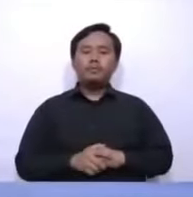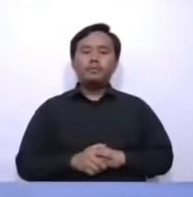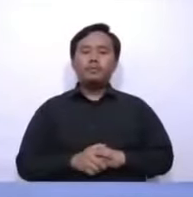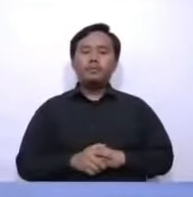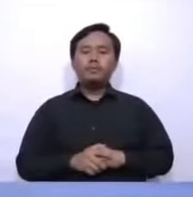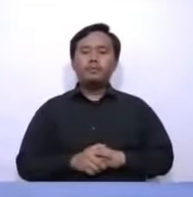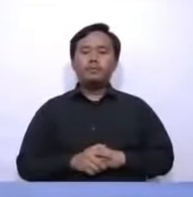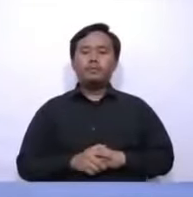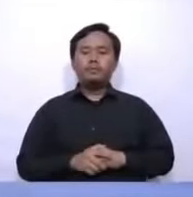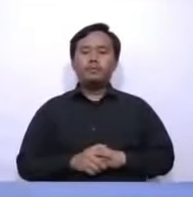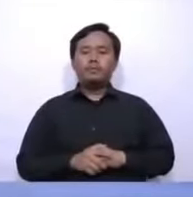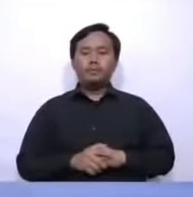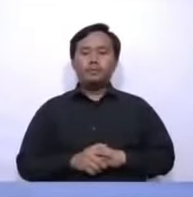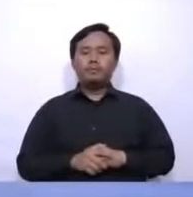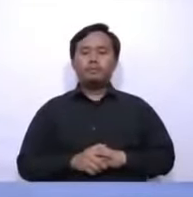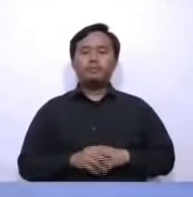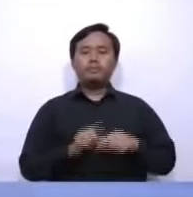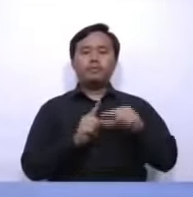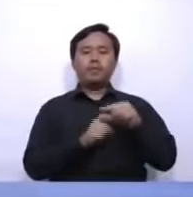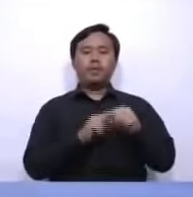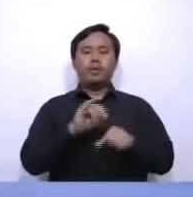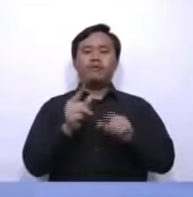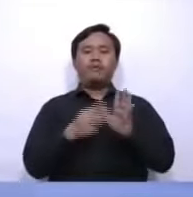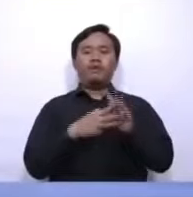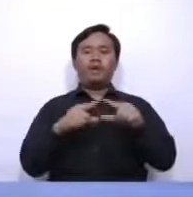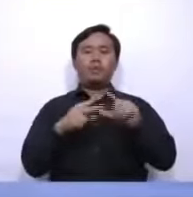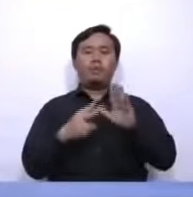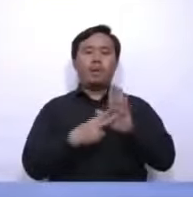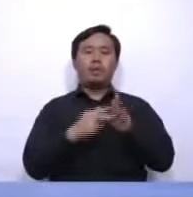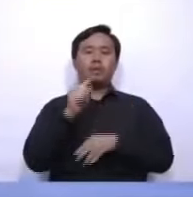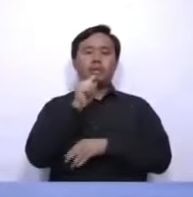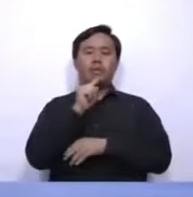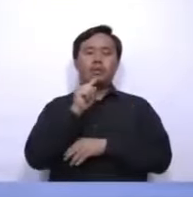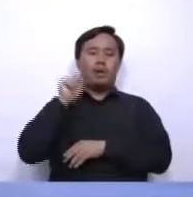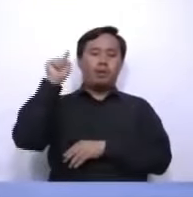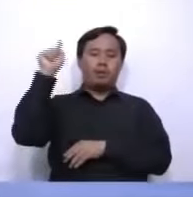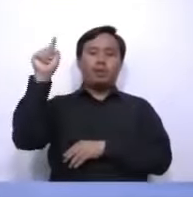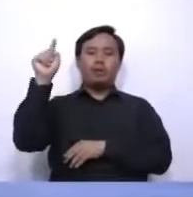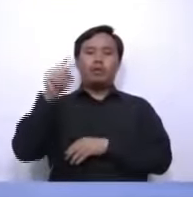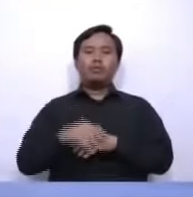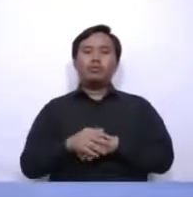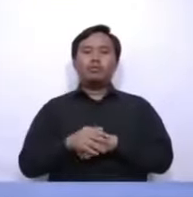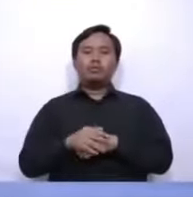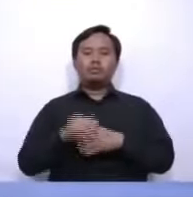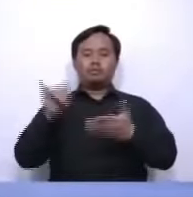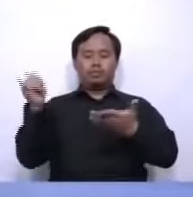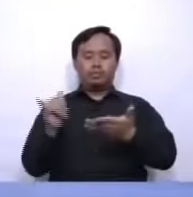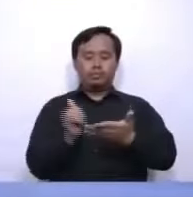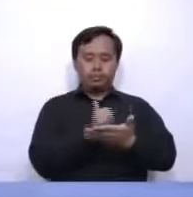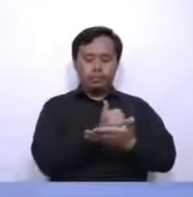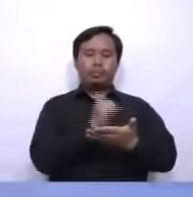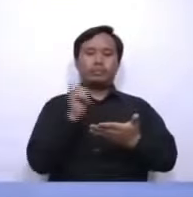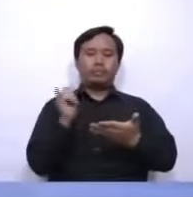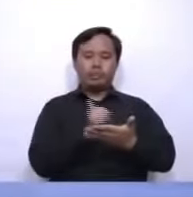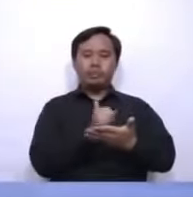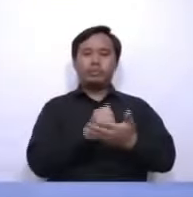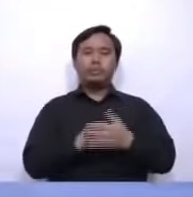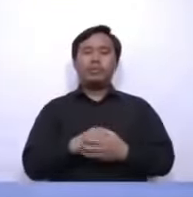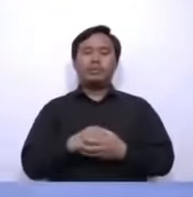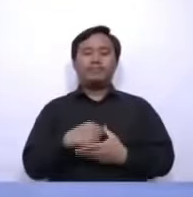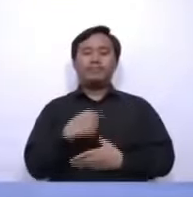Berangkat dari firman Allah, waliyasal ladina la taruku min khalfihim dzurriatan di apa? Kita mencoba